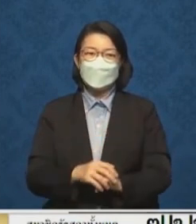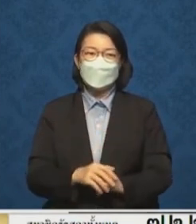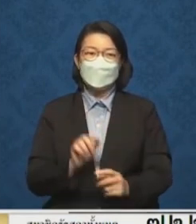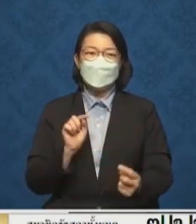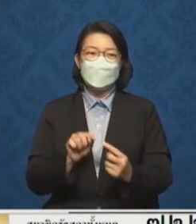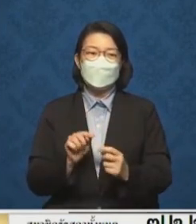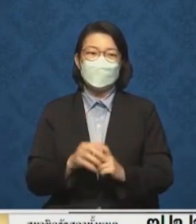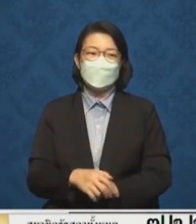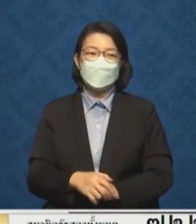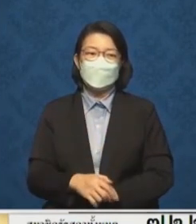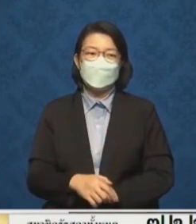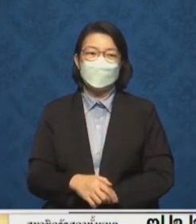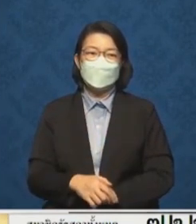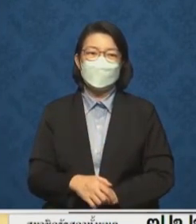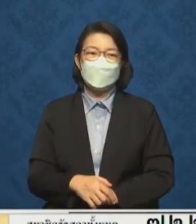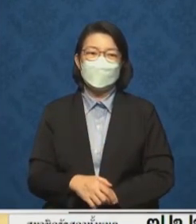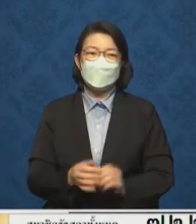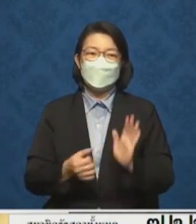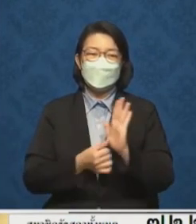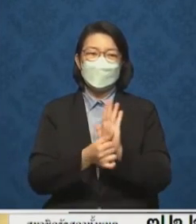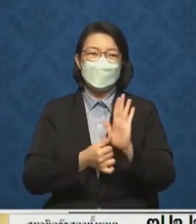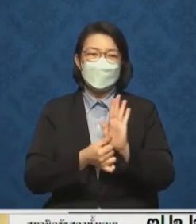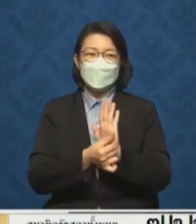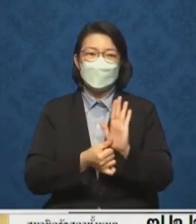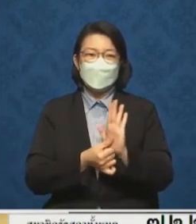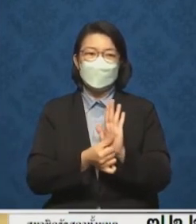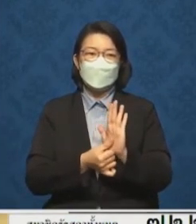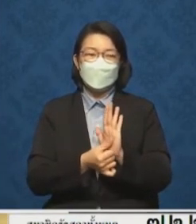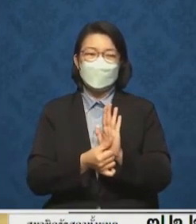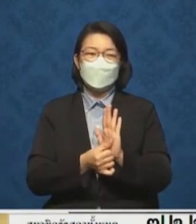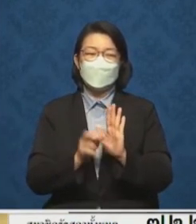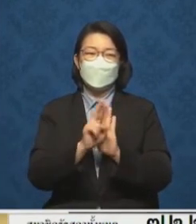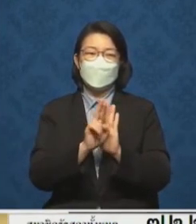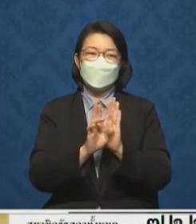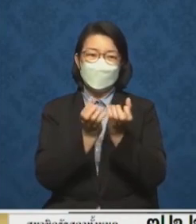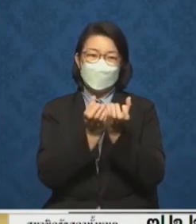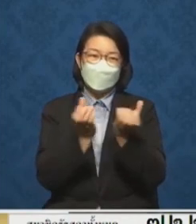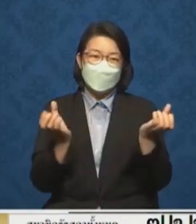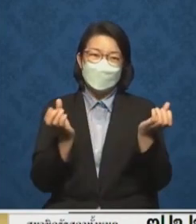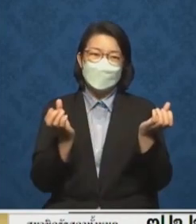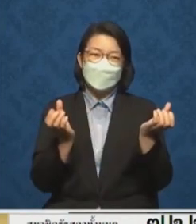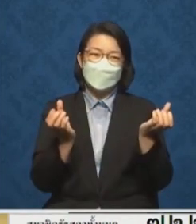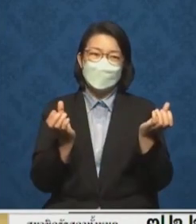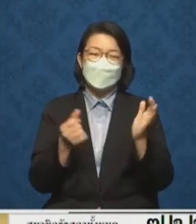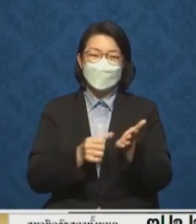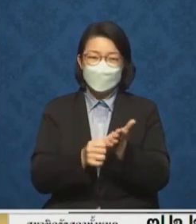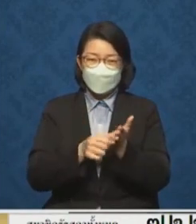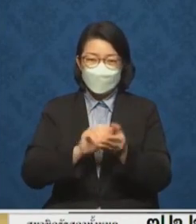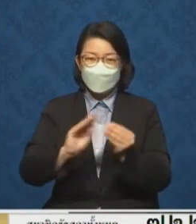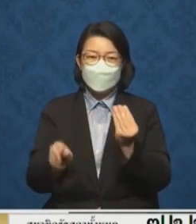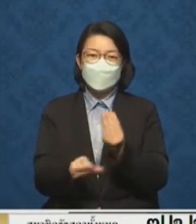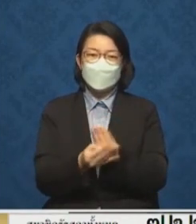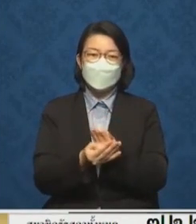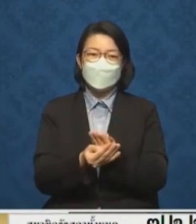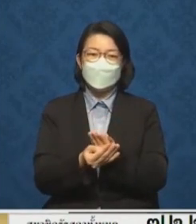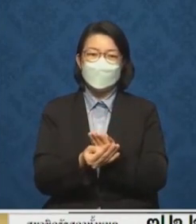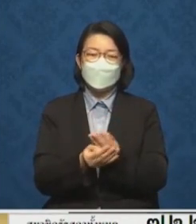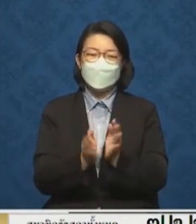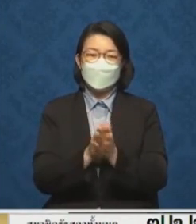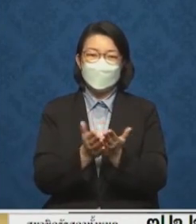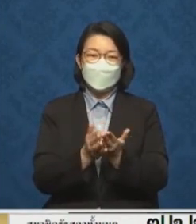ในการแก้ไขรัฐธรรมนูญแก้ไขเพิ่มเติมฉ